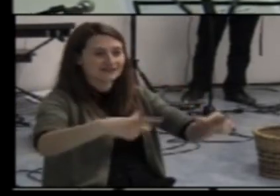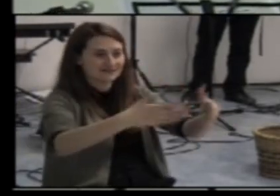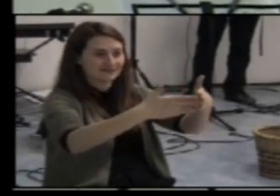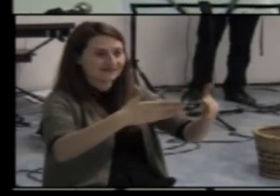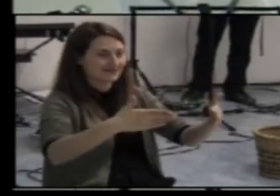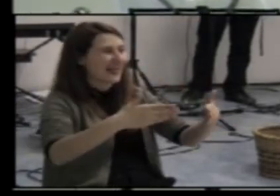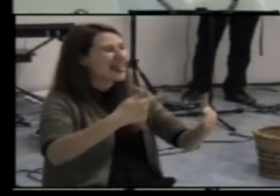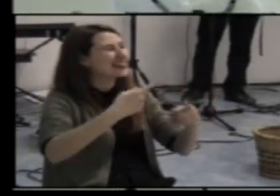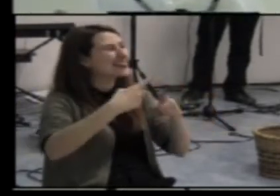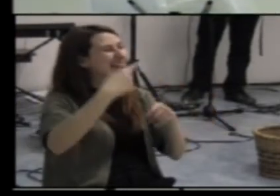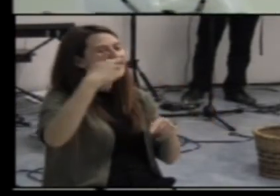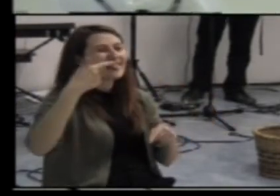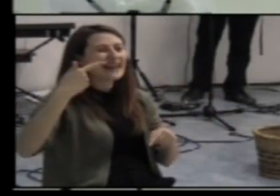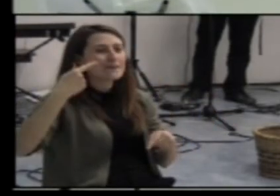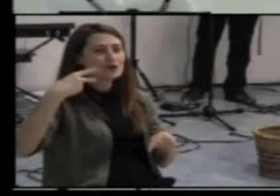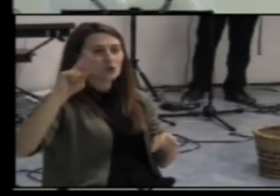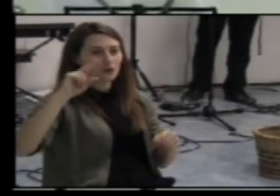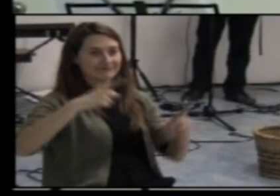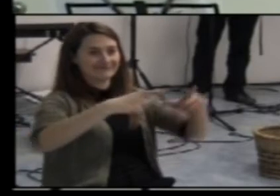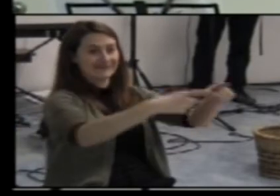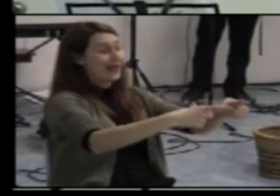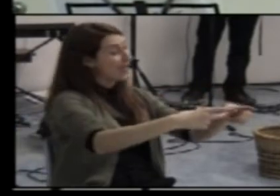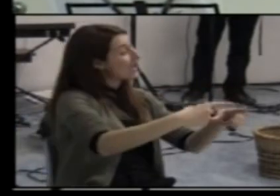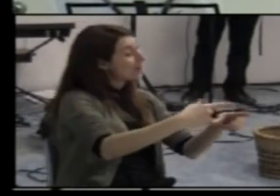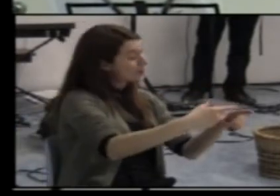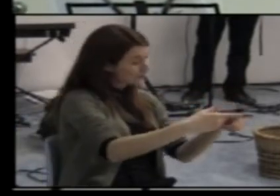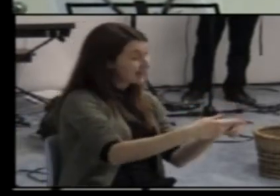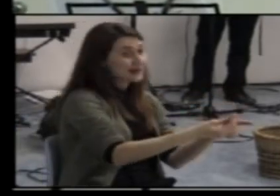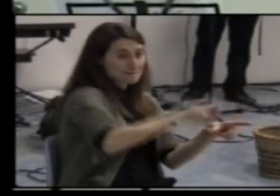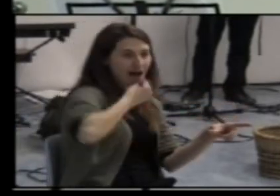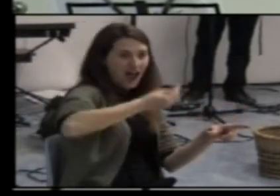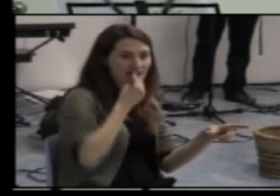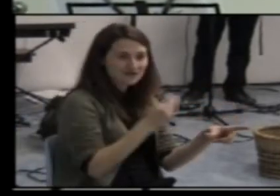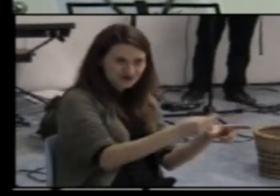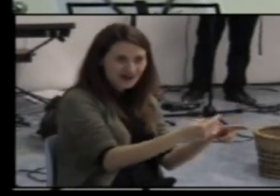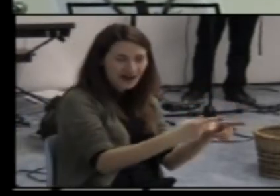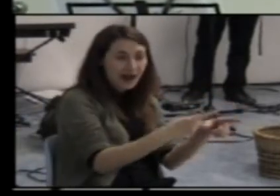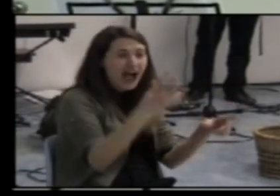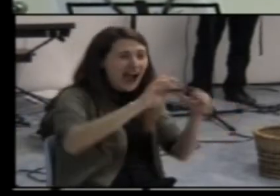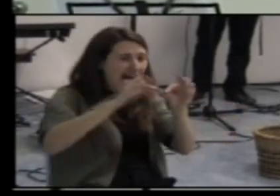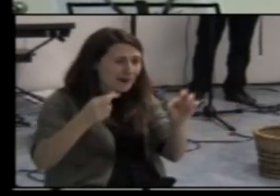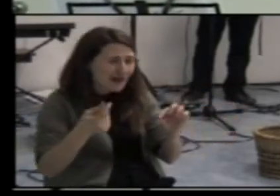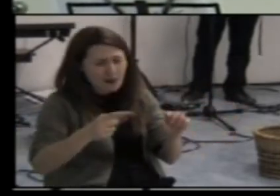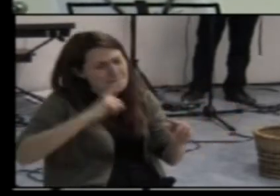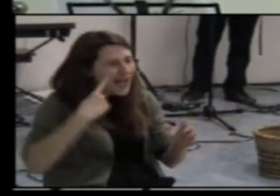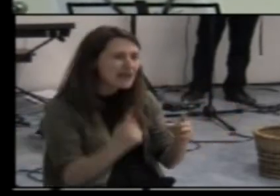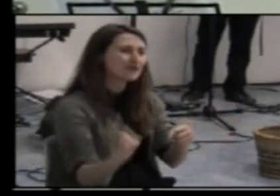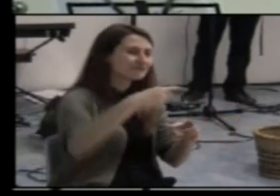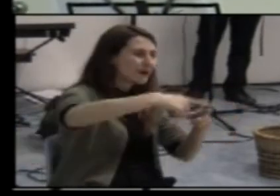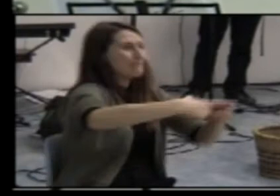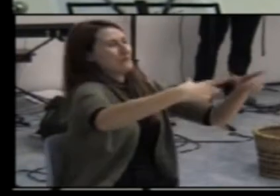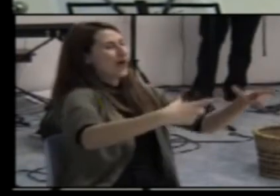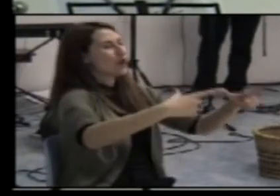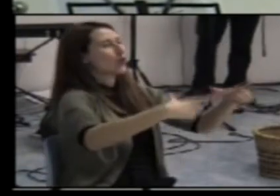piace tanto, tanto, tanto. E mi dice: Rossana, Rossana, prendi, prendi, vuoi, è buono.